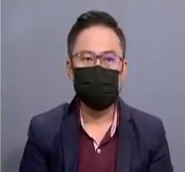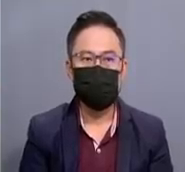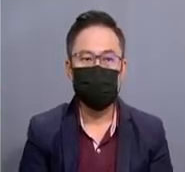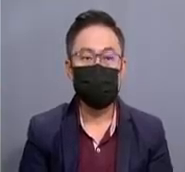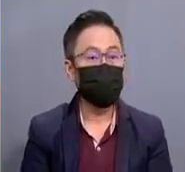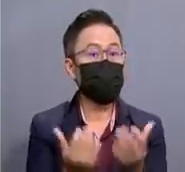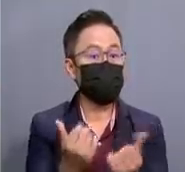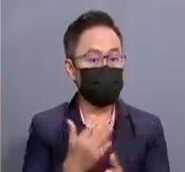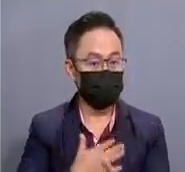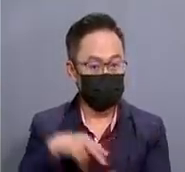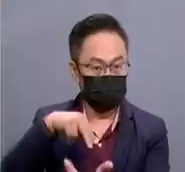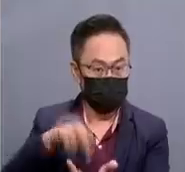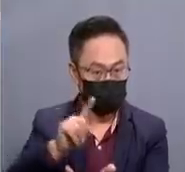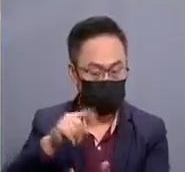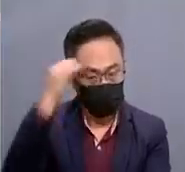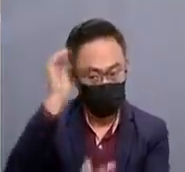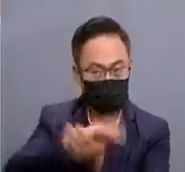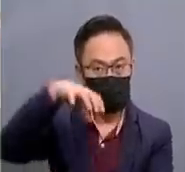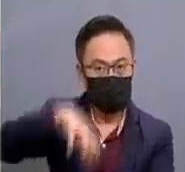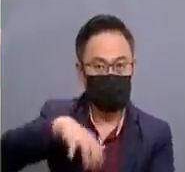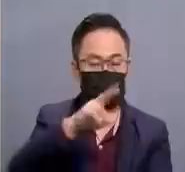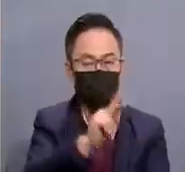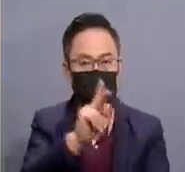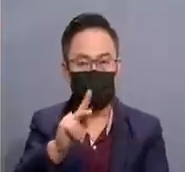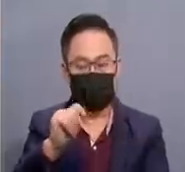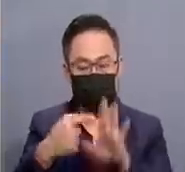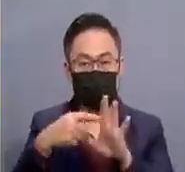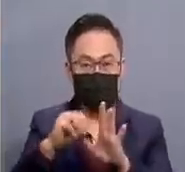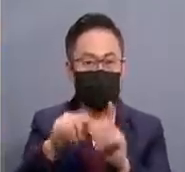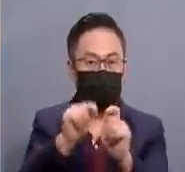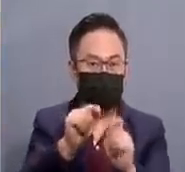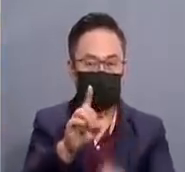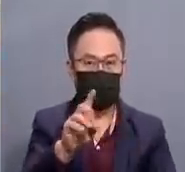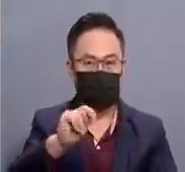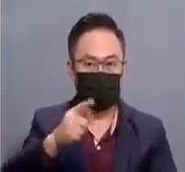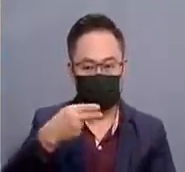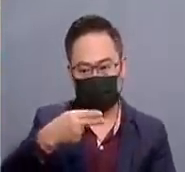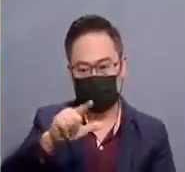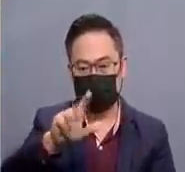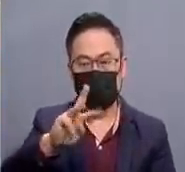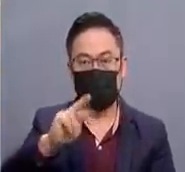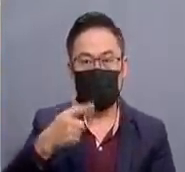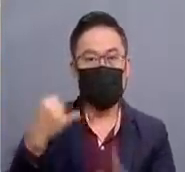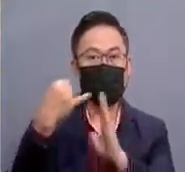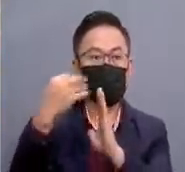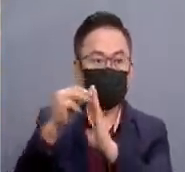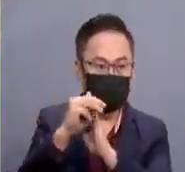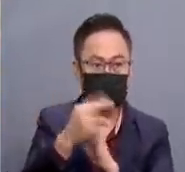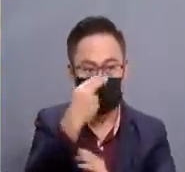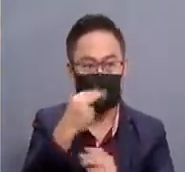ครับตอนนี้ผมอยู่ที่สภ.กกตูมอำเภอดงหลวงจังหวัดมุกดาหารสถานที่ควบคุมตัวลุงพลครับเห็นได้ว่าเจ้าหน้าที่ได้นำเชือกเ